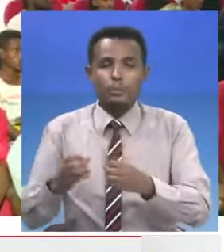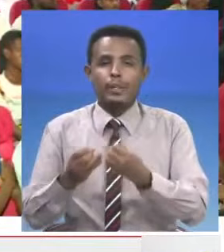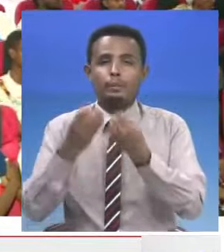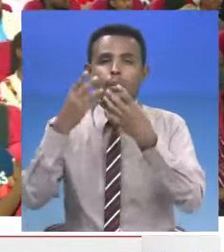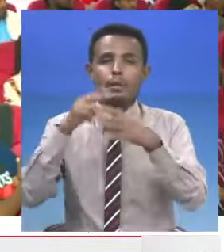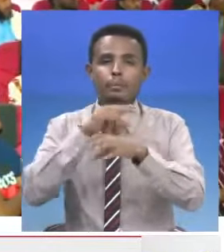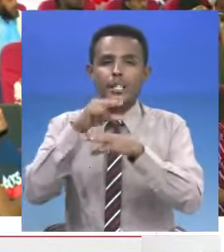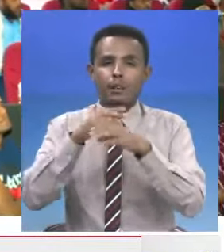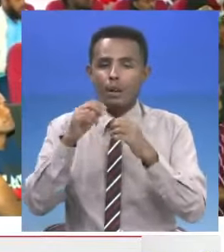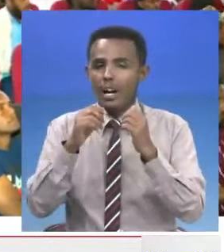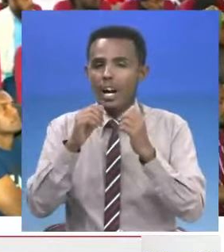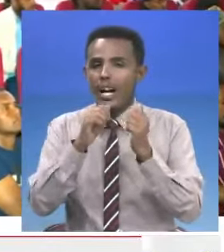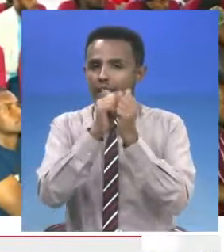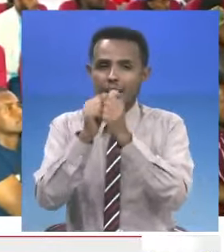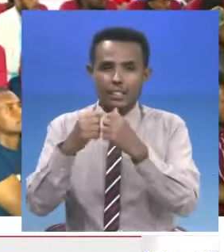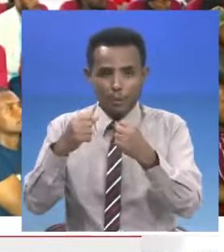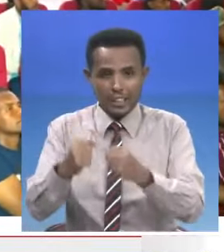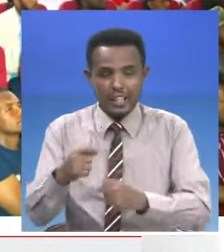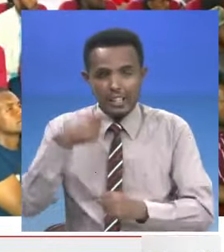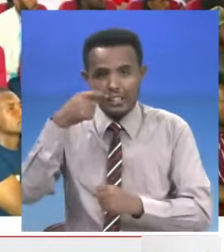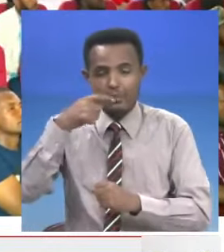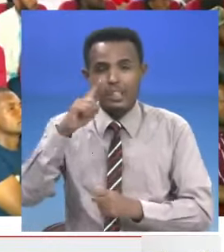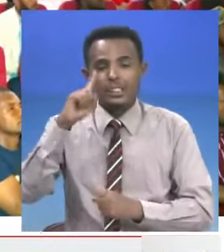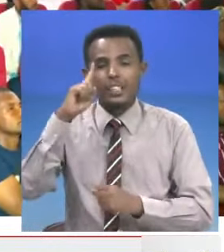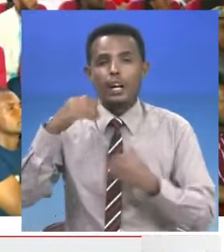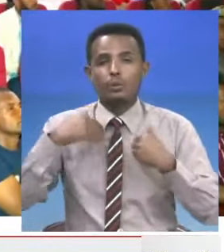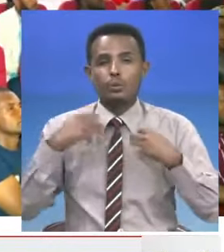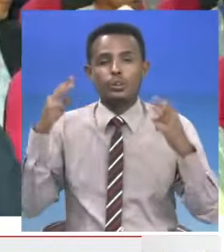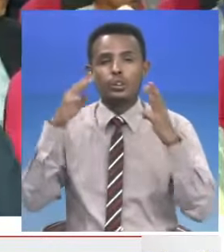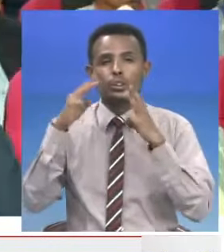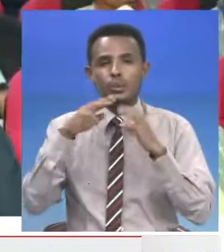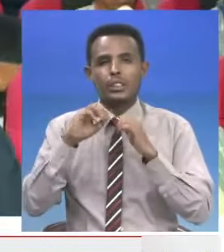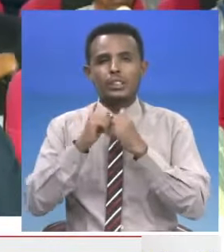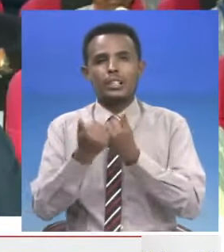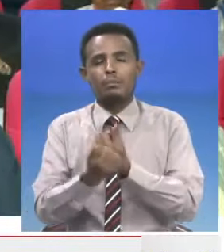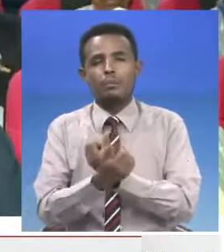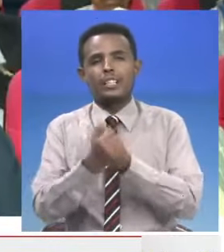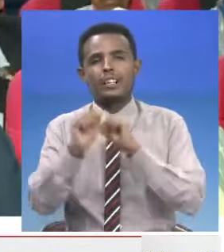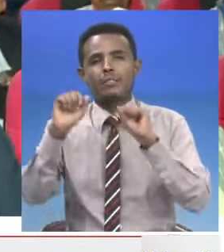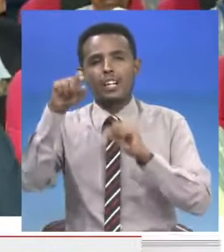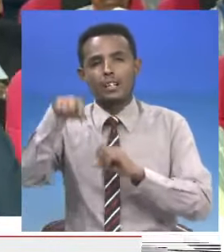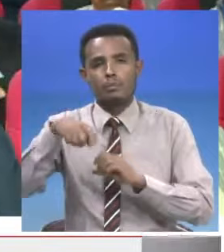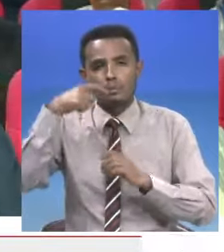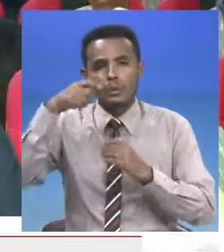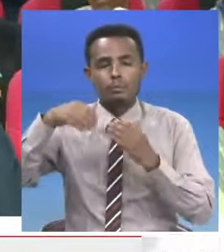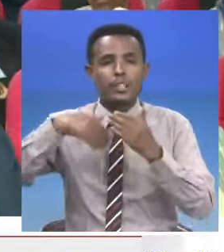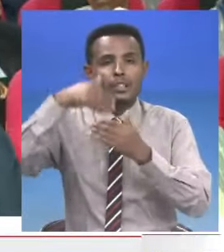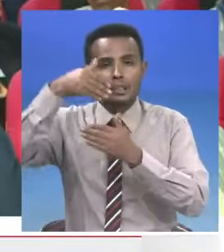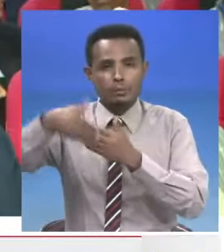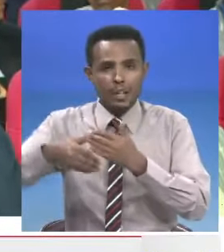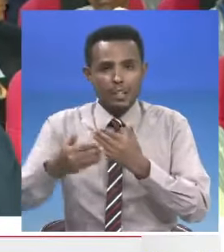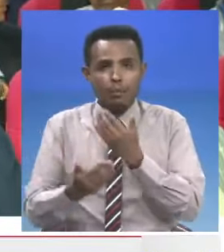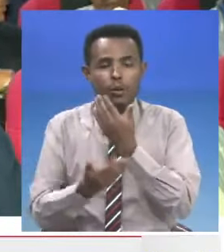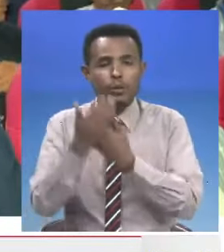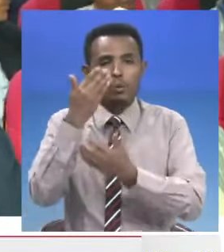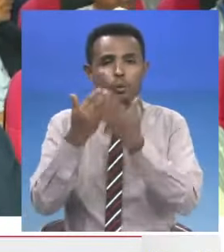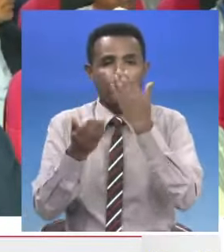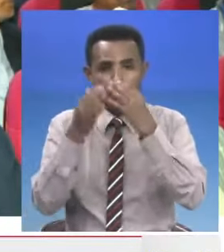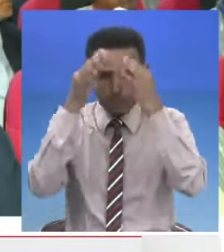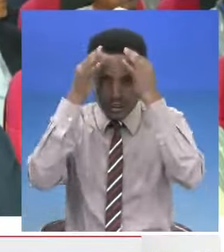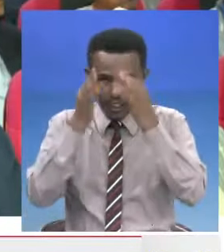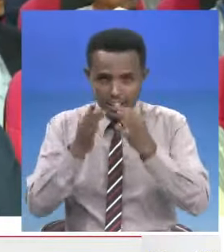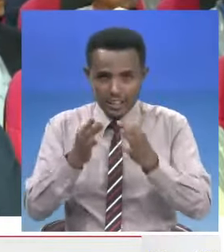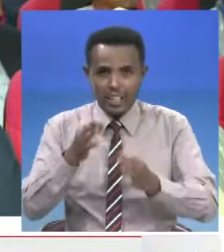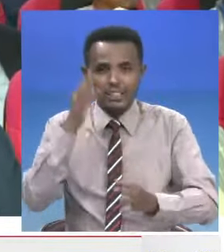አንድነትን ማጠናከር ሲባል ያሉ ችግሮችን እንዴት መቅረፍ አለብን በሚል ባለፈው ጉባኤ ውይይት አድርጎ ውሳኔ አሳልፏል።